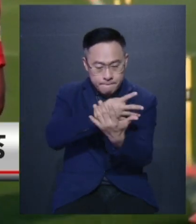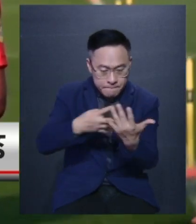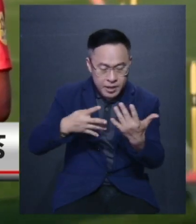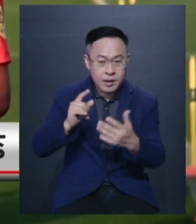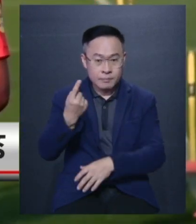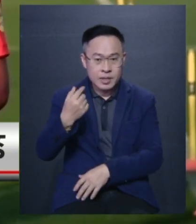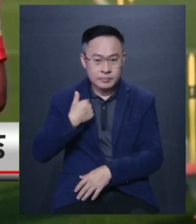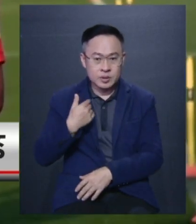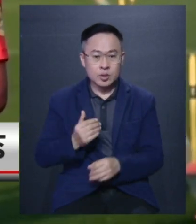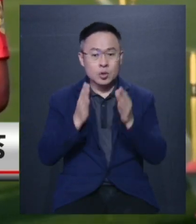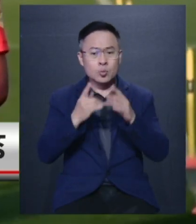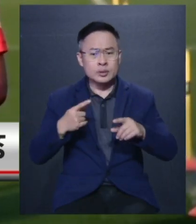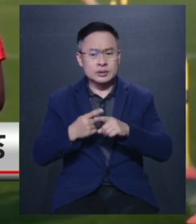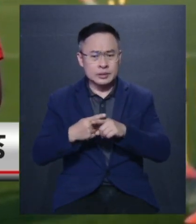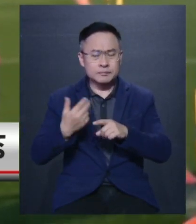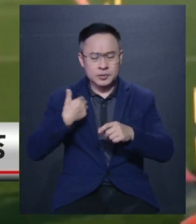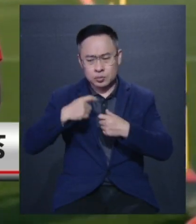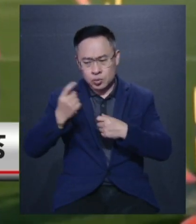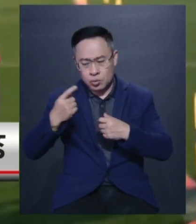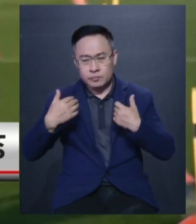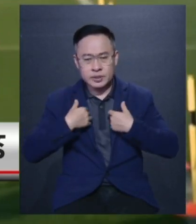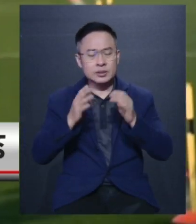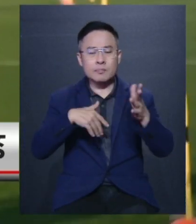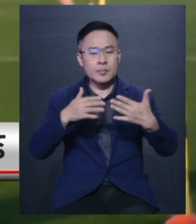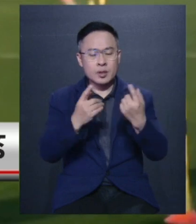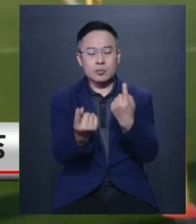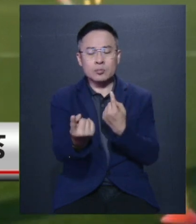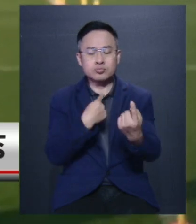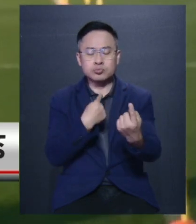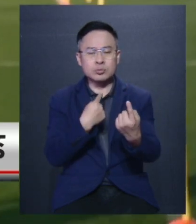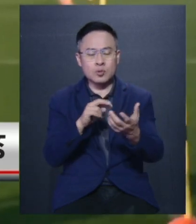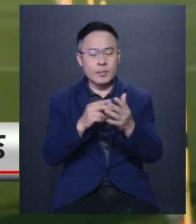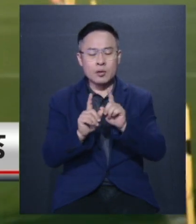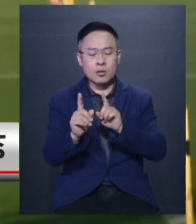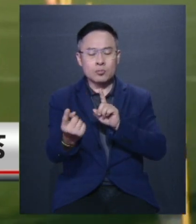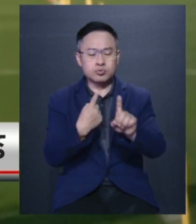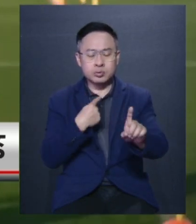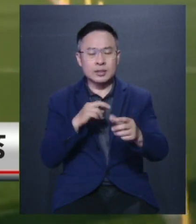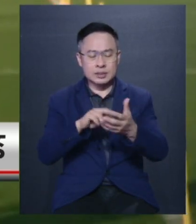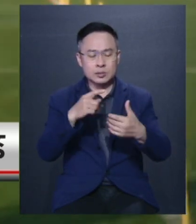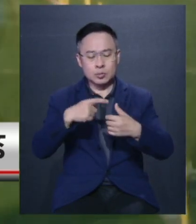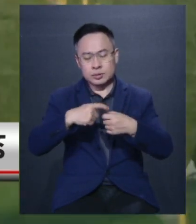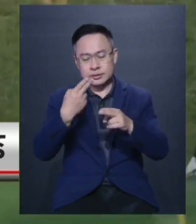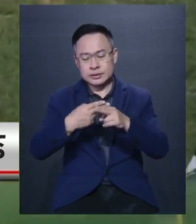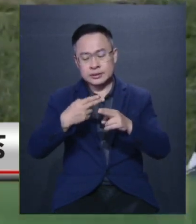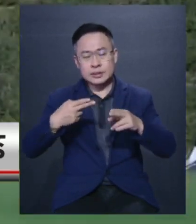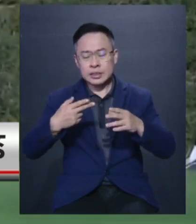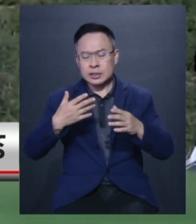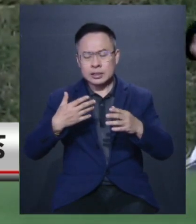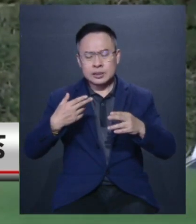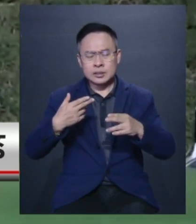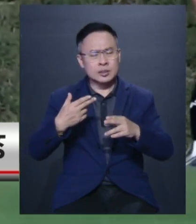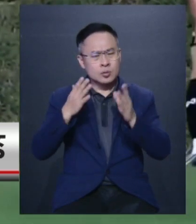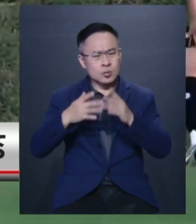ก็มีน้องที่บาดเจ็บและถอนตัวไปบ้างแต่ก็เรียกคนมาทดแทนและเชื่อว่าเขาจะทำผลงานได้ดีในรายการนี้